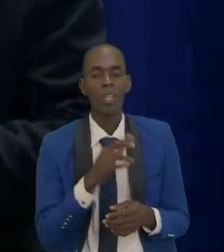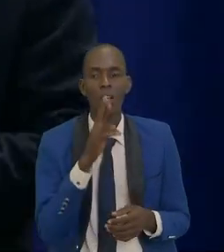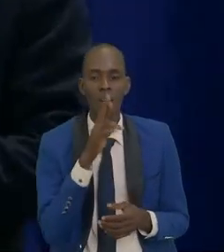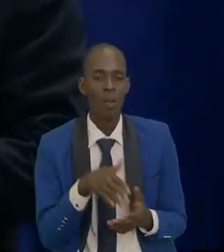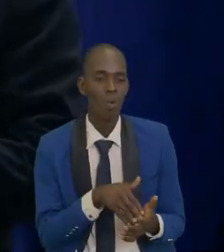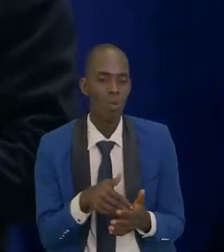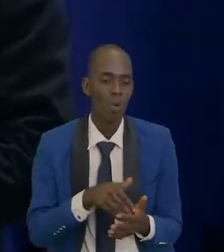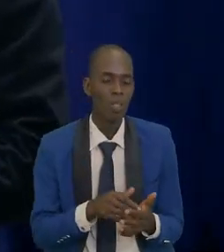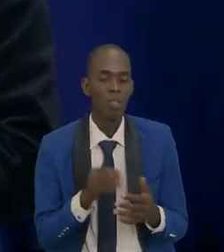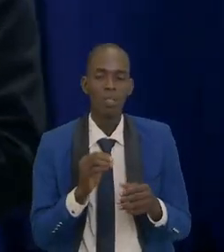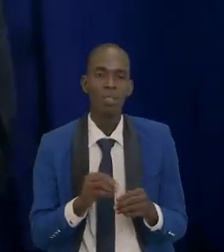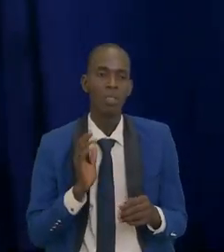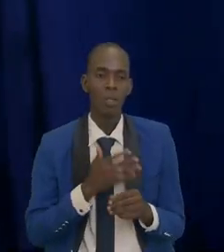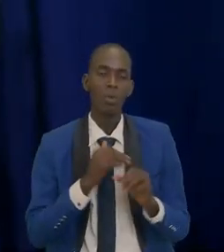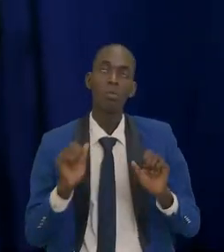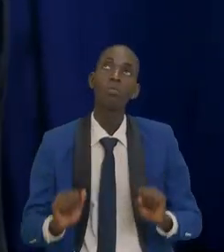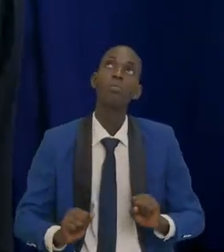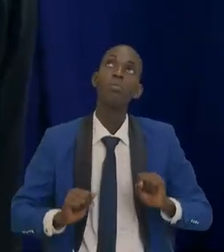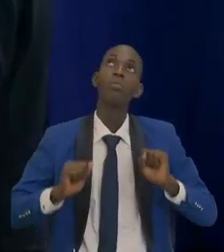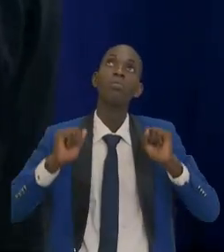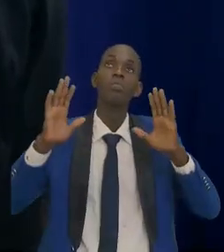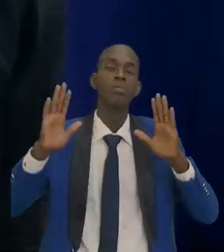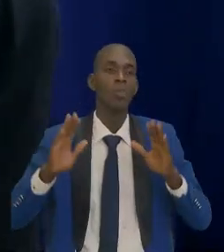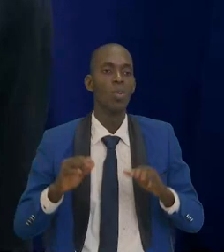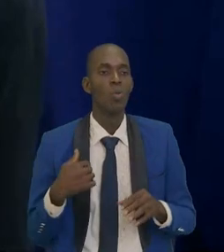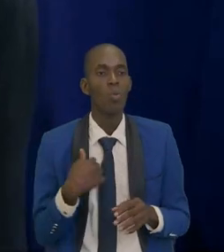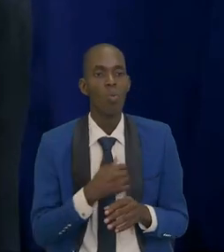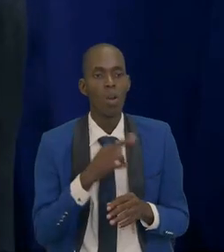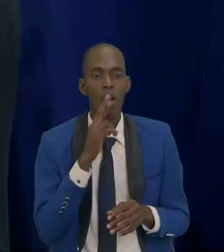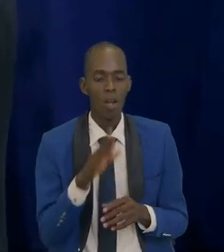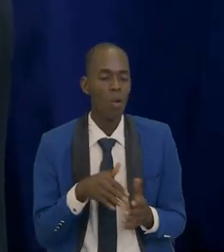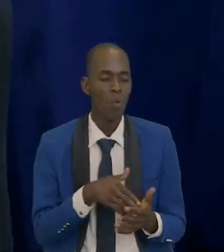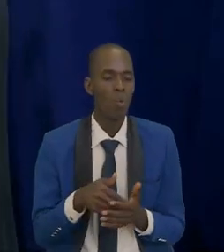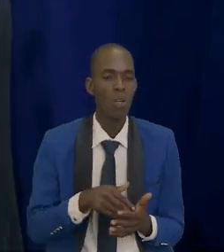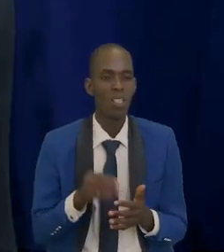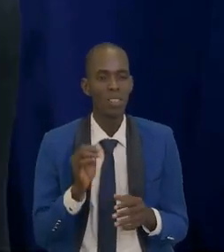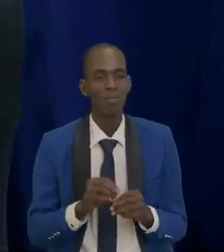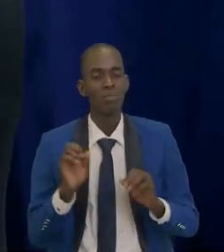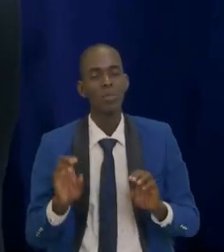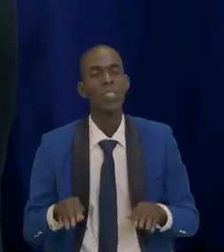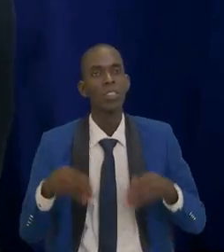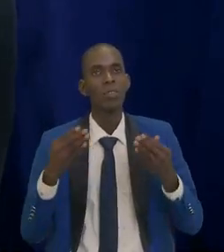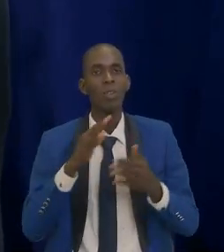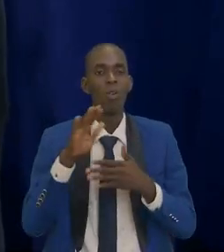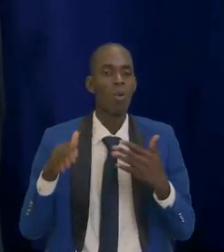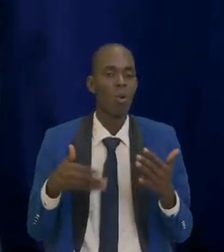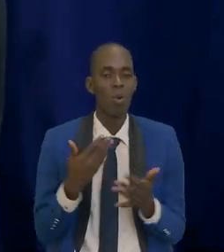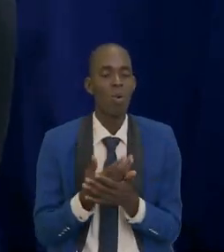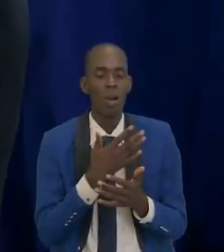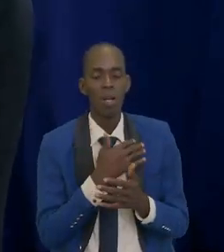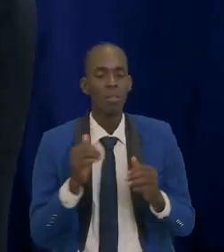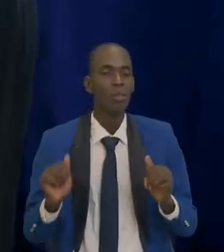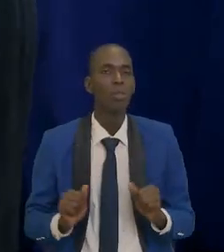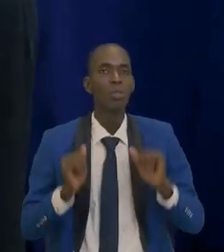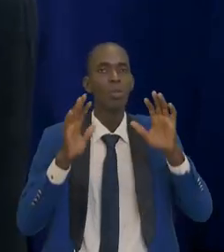la consécration, dans l'engagement. Nous sommes là en abandonnant tout et en